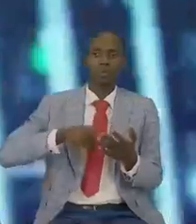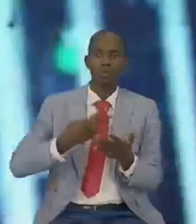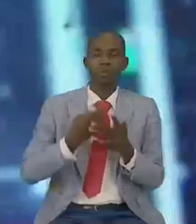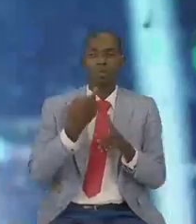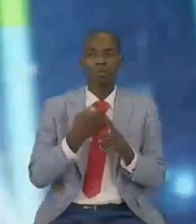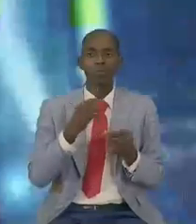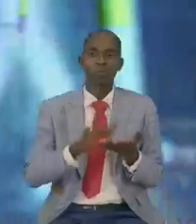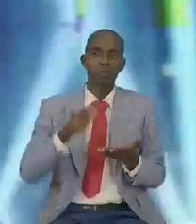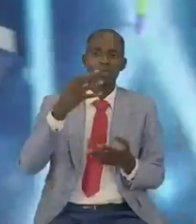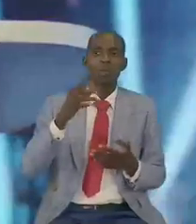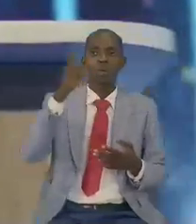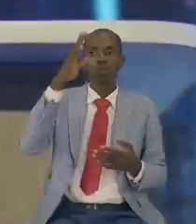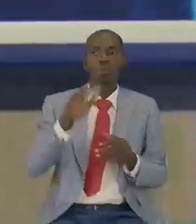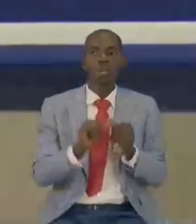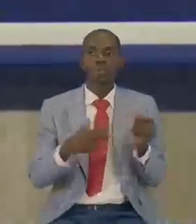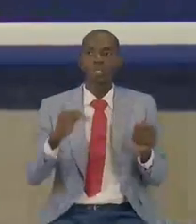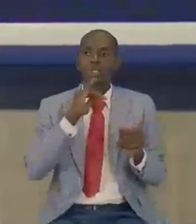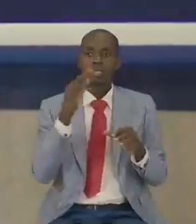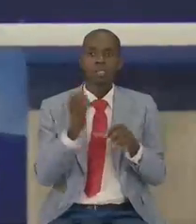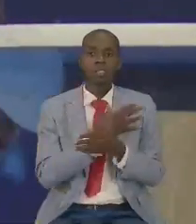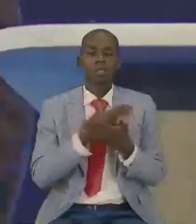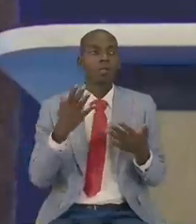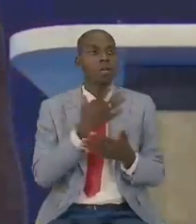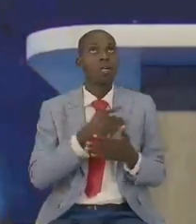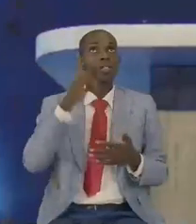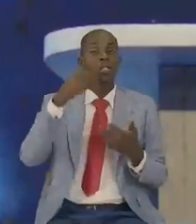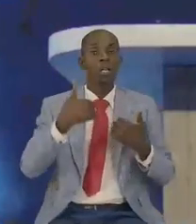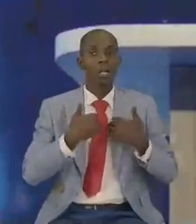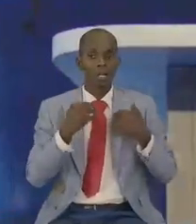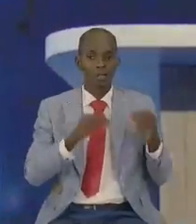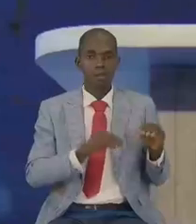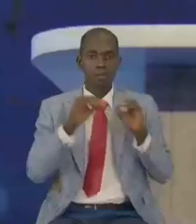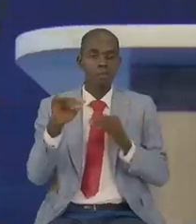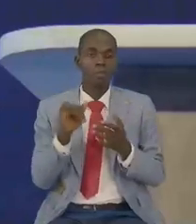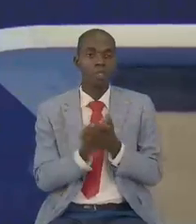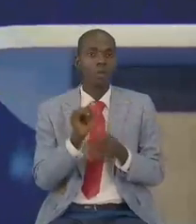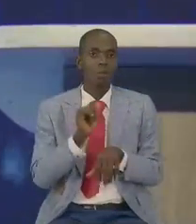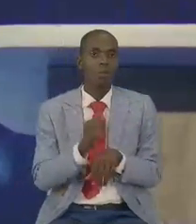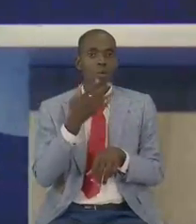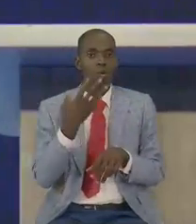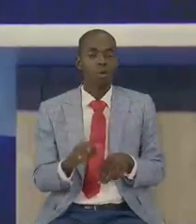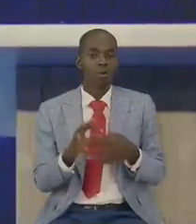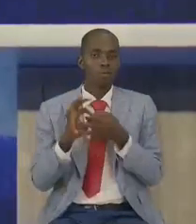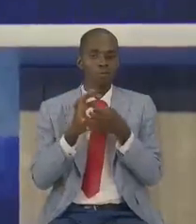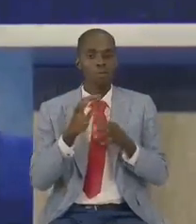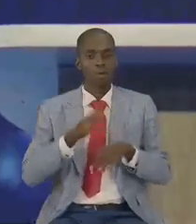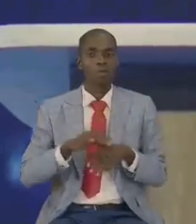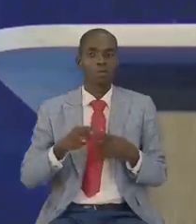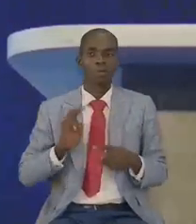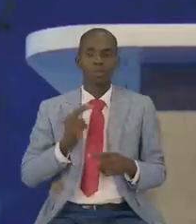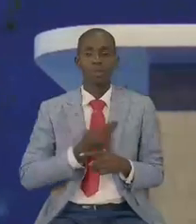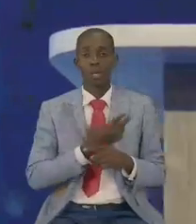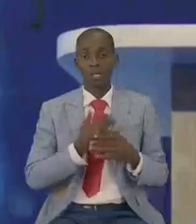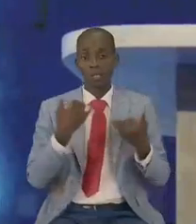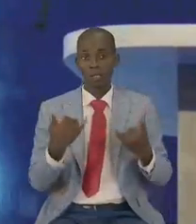Dieu, tout est ôté maintenant et il a mis en nous la parole de la réconciliation. Et ce soir,